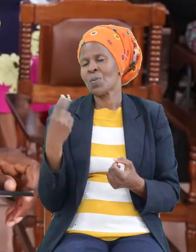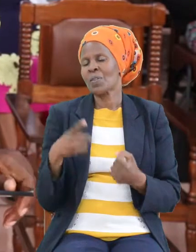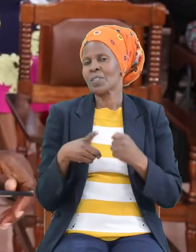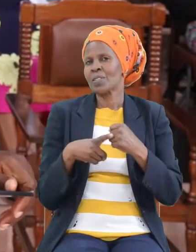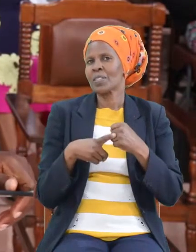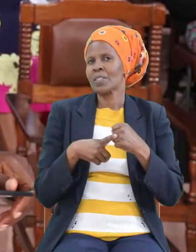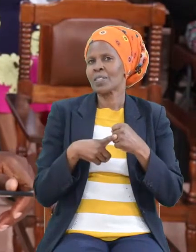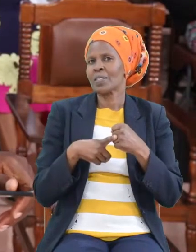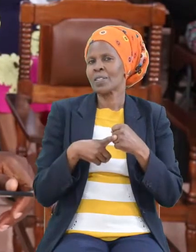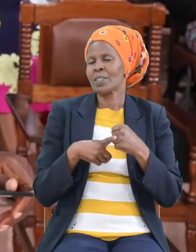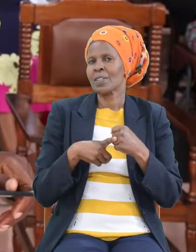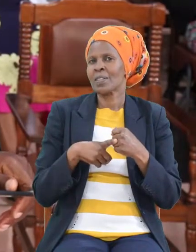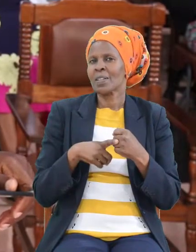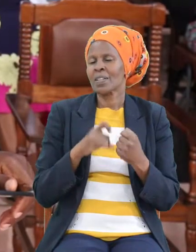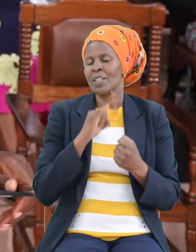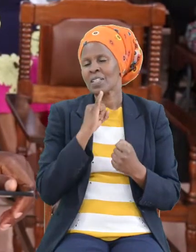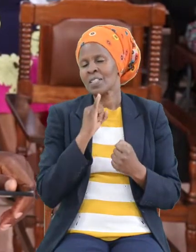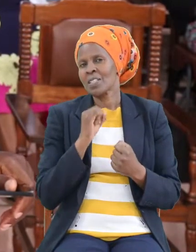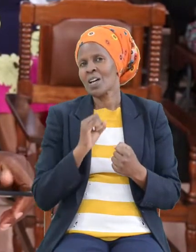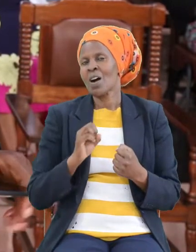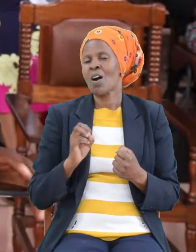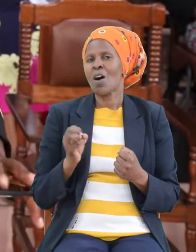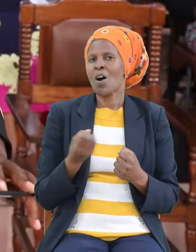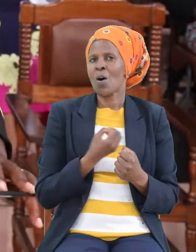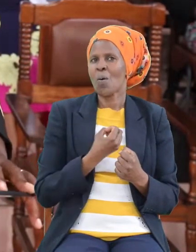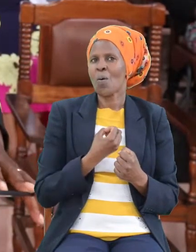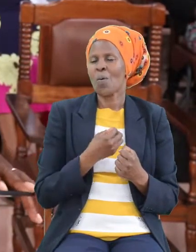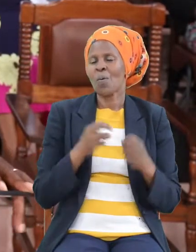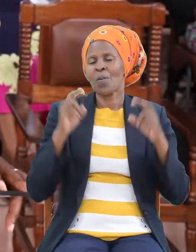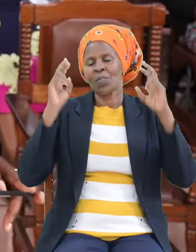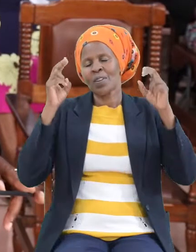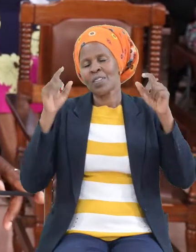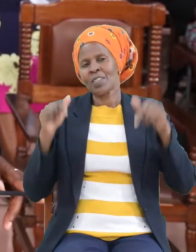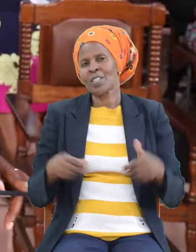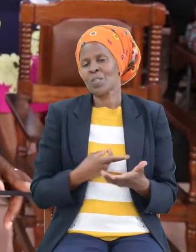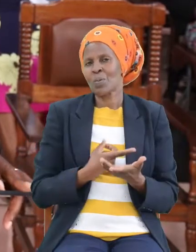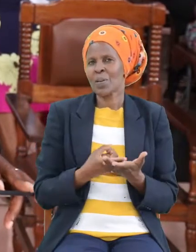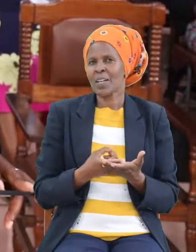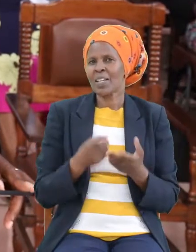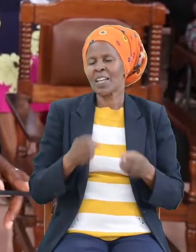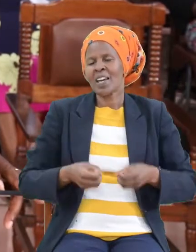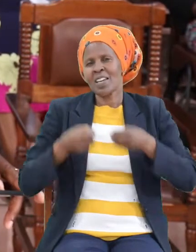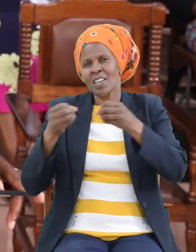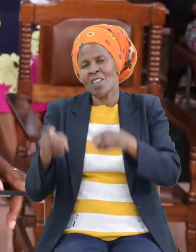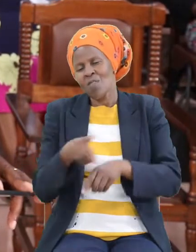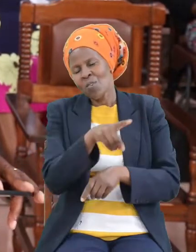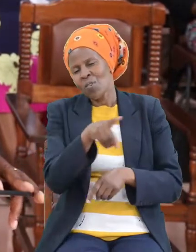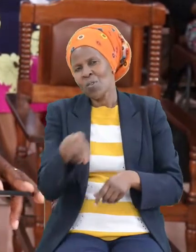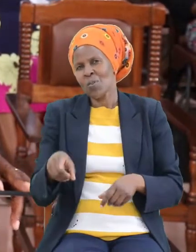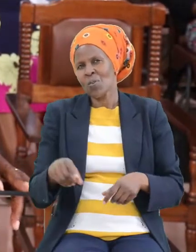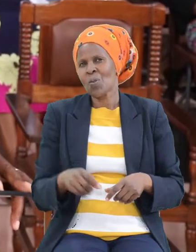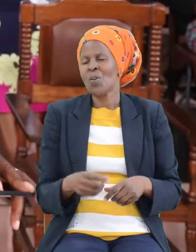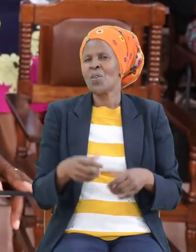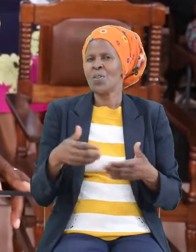26 ndiye mada ya wiki imetoka, na inasema nami nitawapa ninyi